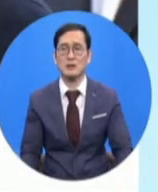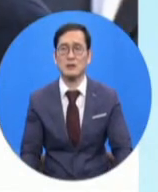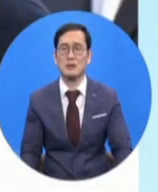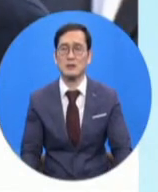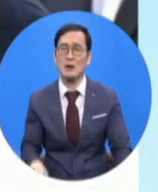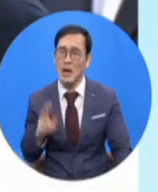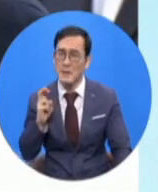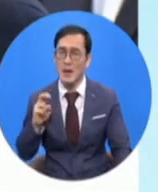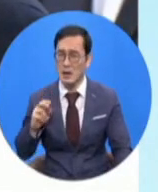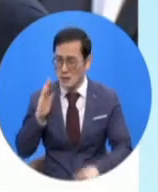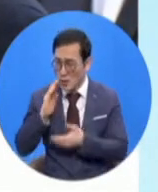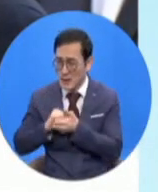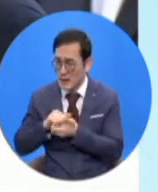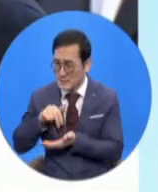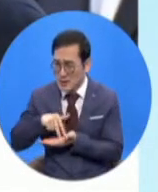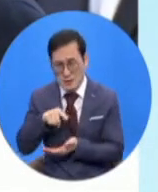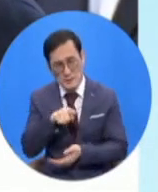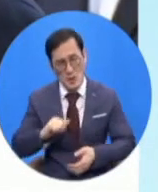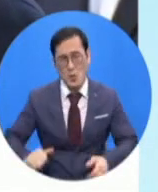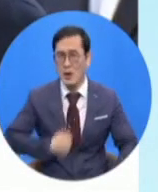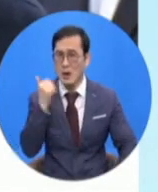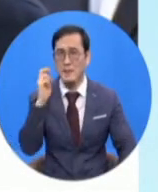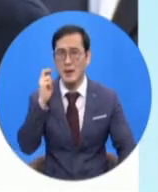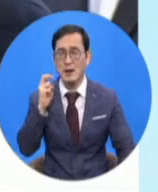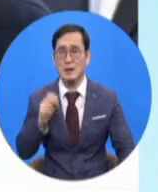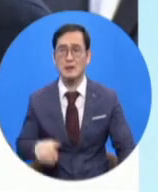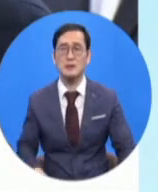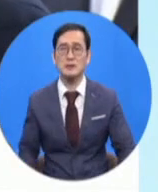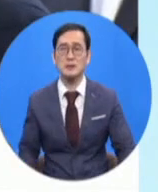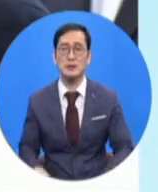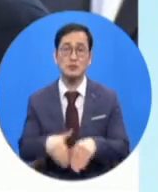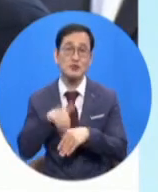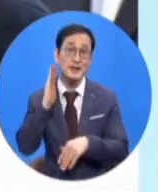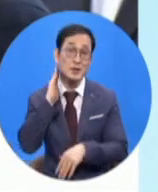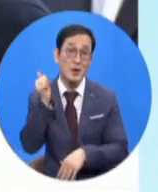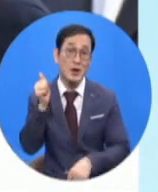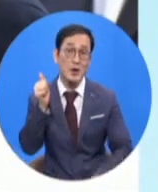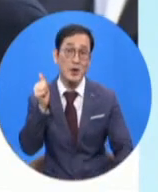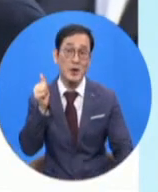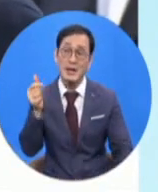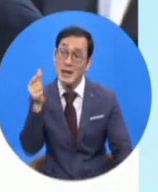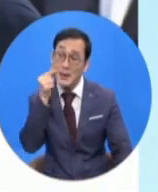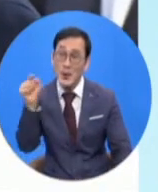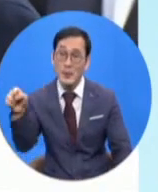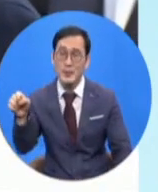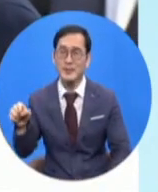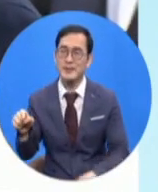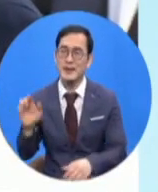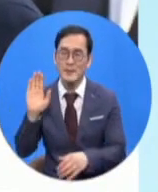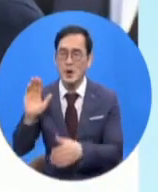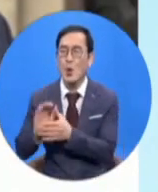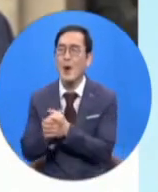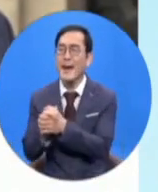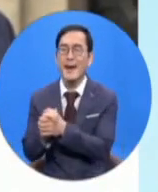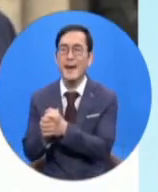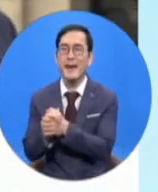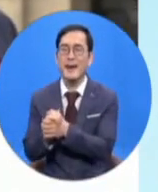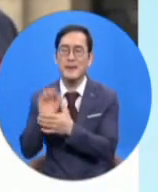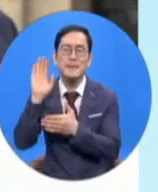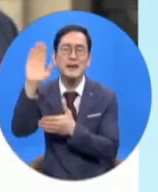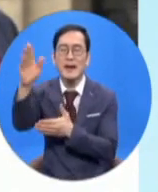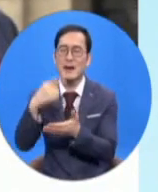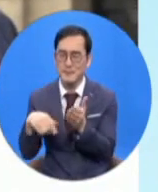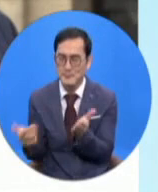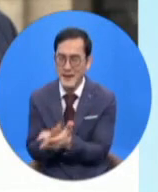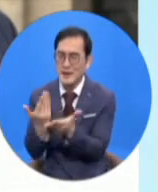무슨 얘기냐 하면 문제의 대통령께서는 이제 일본에 대해서도 조금 더 이제 화해의 제스처를 취하면서 언어 초 또 미래를 향해서